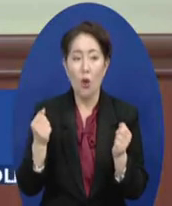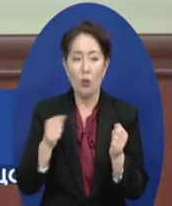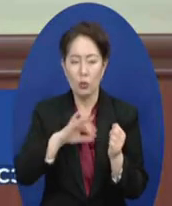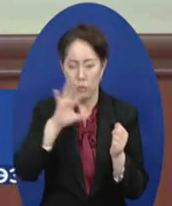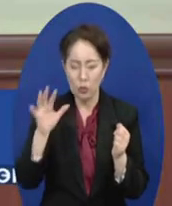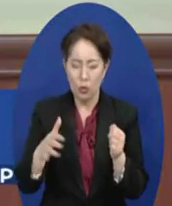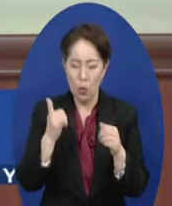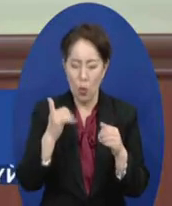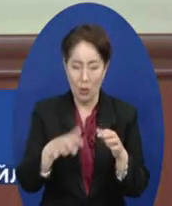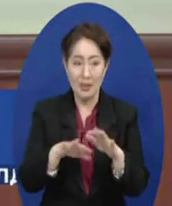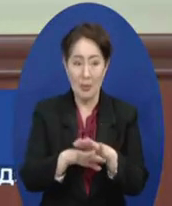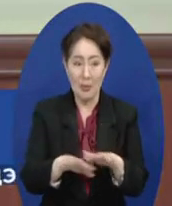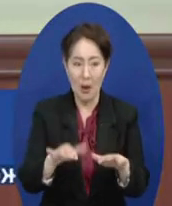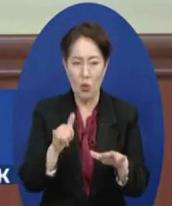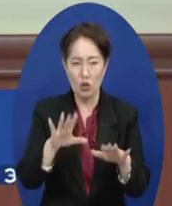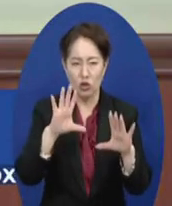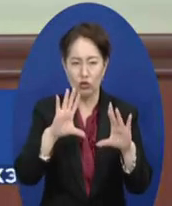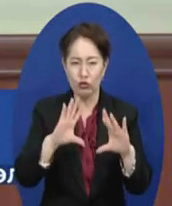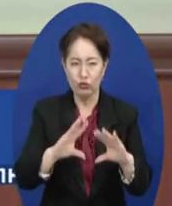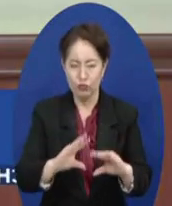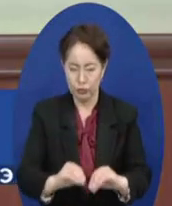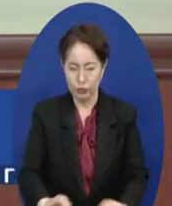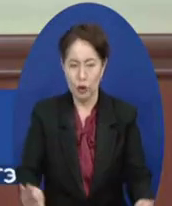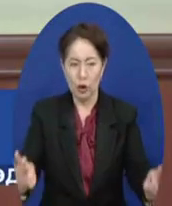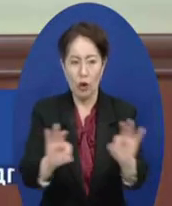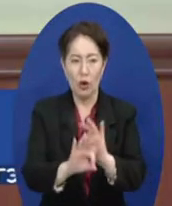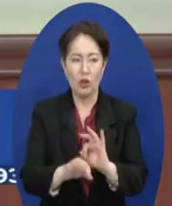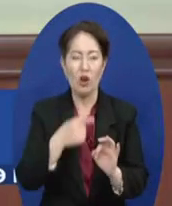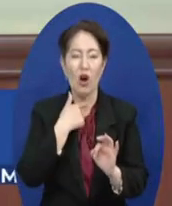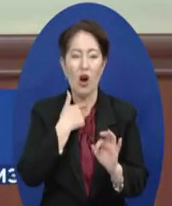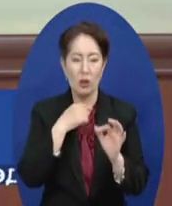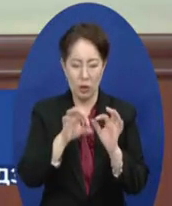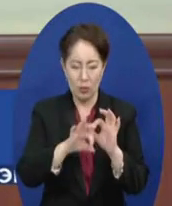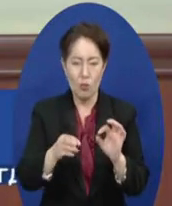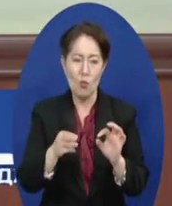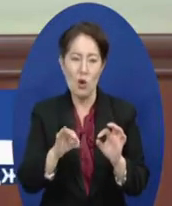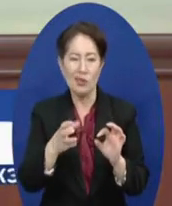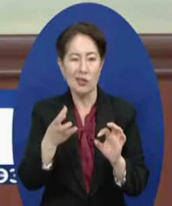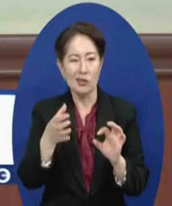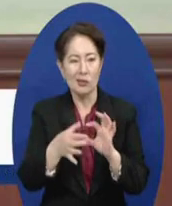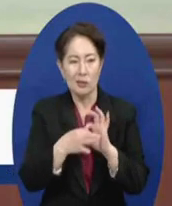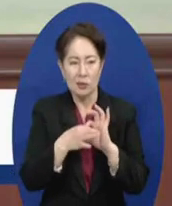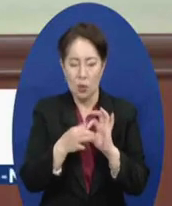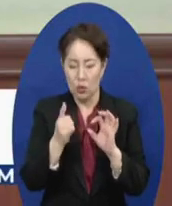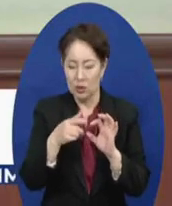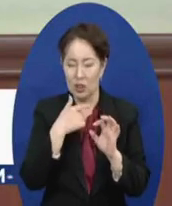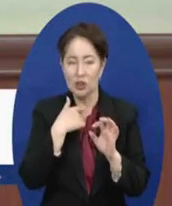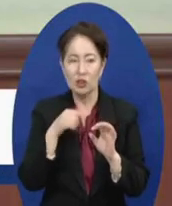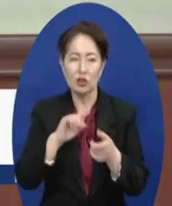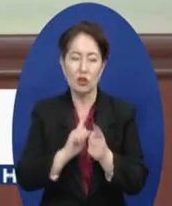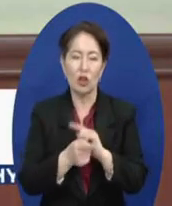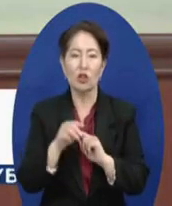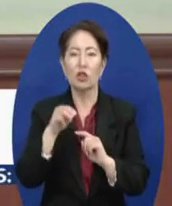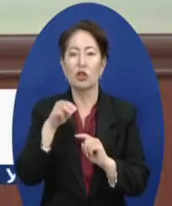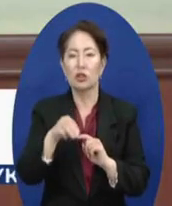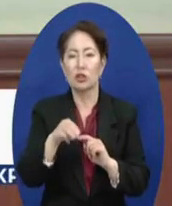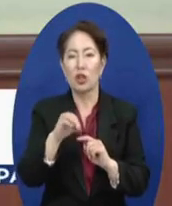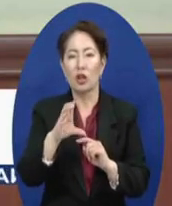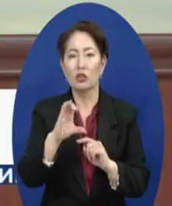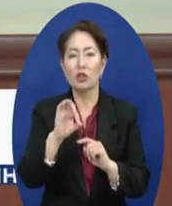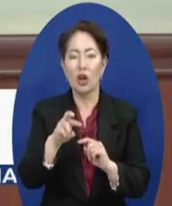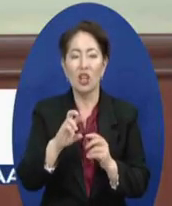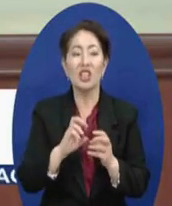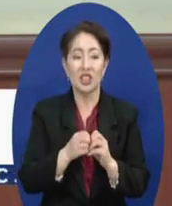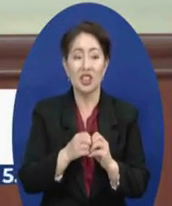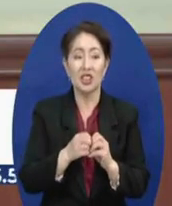бүх усаа одоо нөгөө шавхаа хооронд нь одоо тэр дурбоолоогоос хөлдөж чухгүй бол бид нар усаа шавханууда бас тосоол хийдэг тийм ээ. За тэр